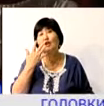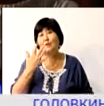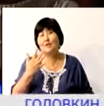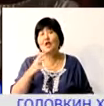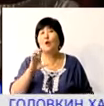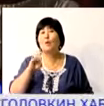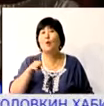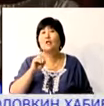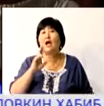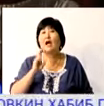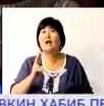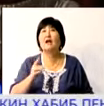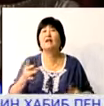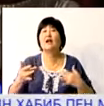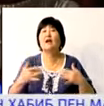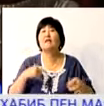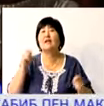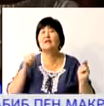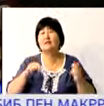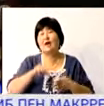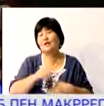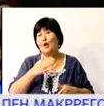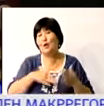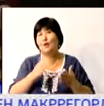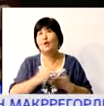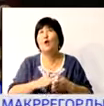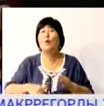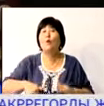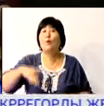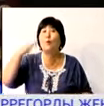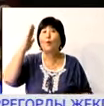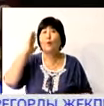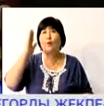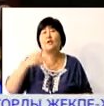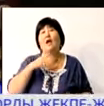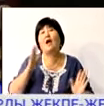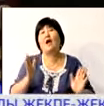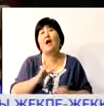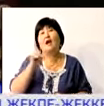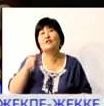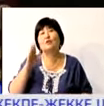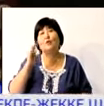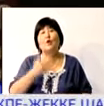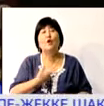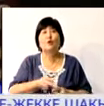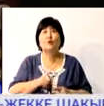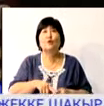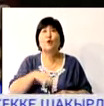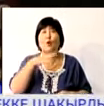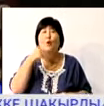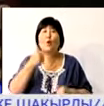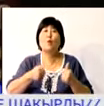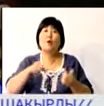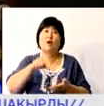Ботақан фестиваліне қатысқаныма қуаныштымын. Өскен кезде ашып болғым келеді. Сондықтан көп